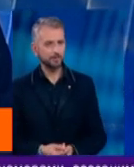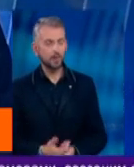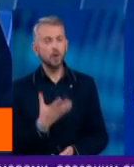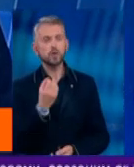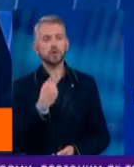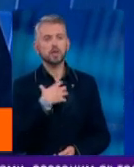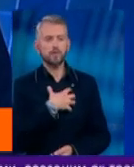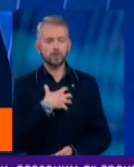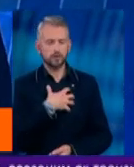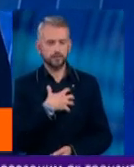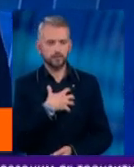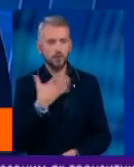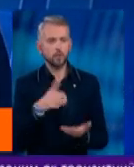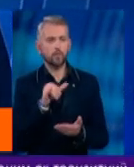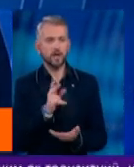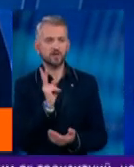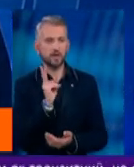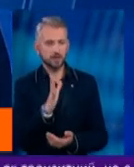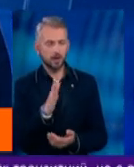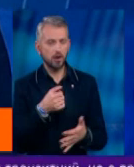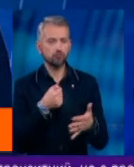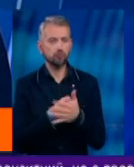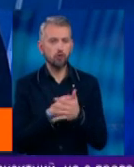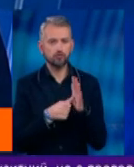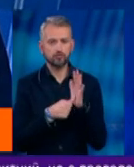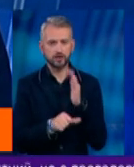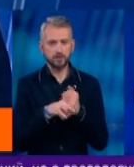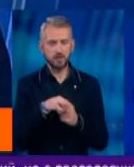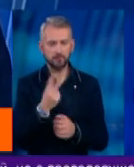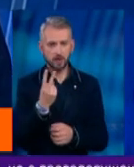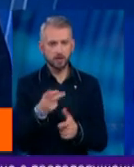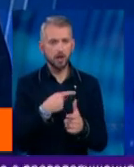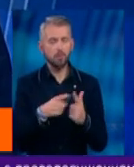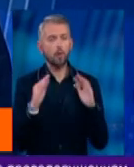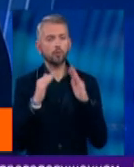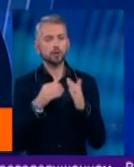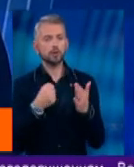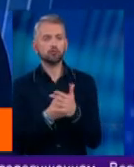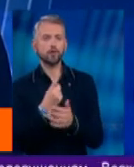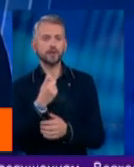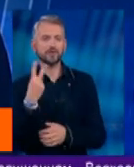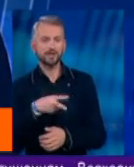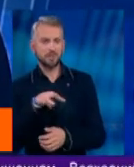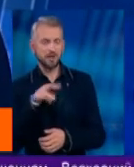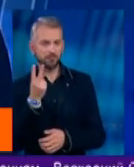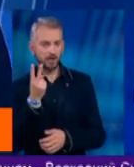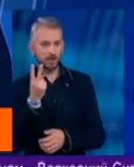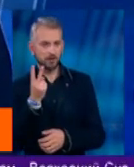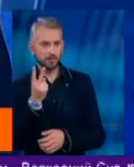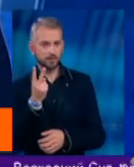один важливий момент. Якщо у вас квартира до 60 квадратних метрів або будинок до 120 квадратних